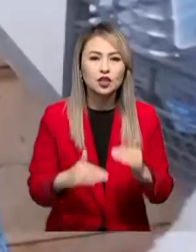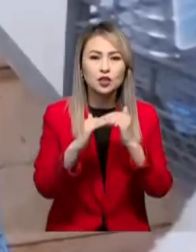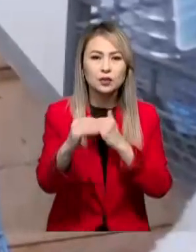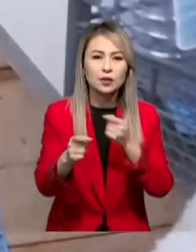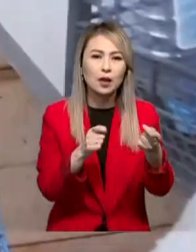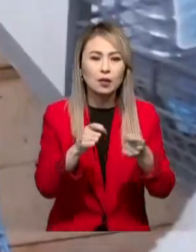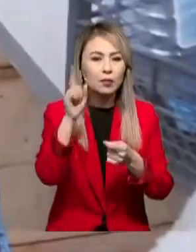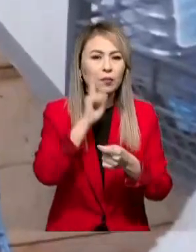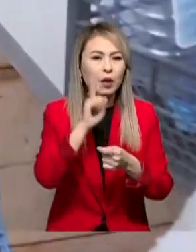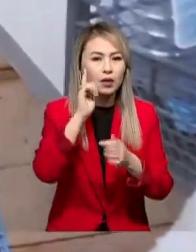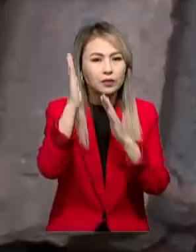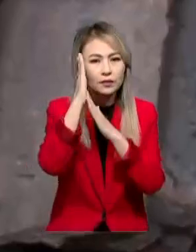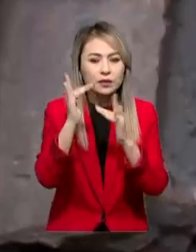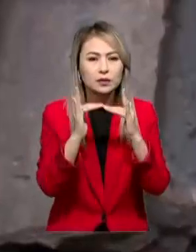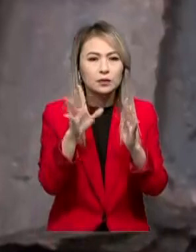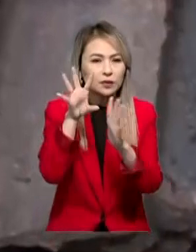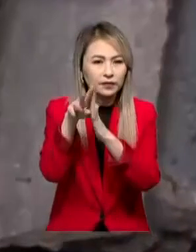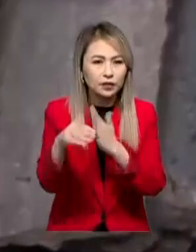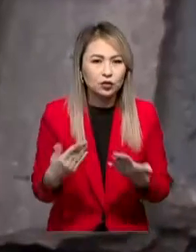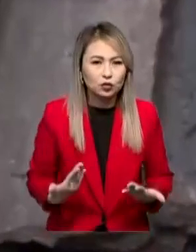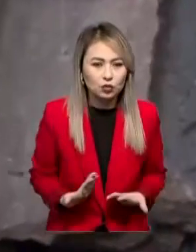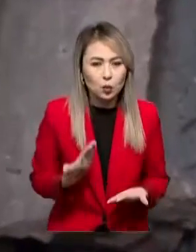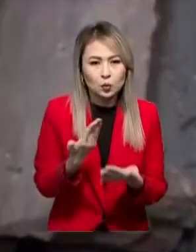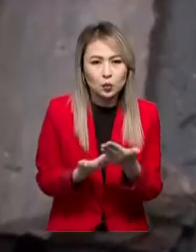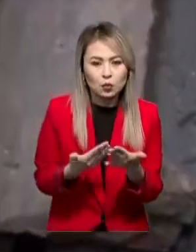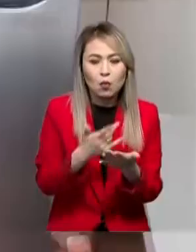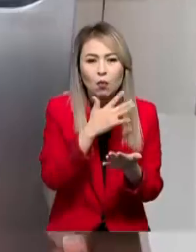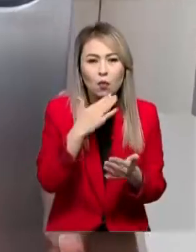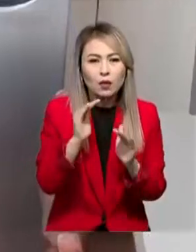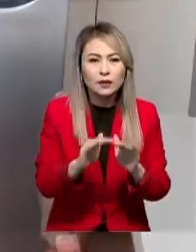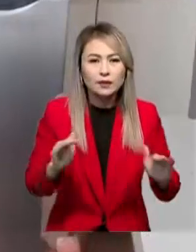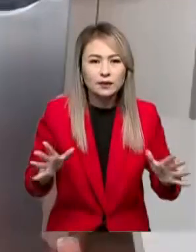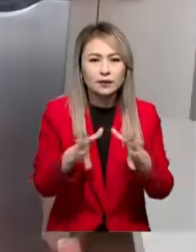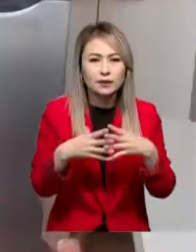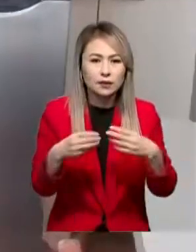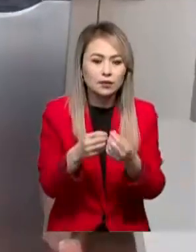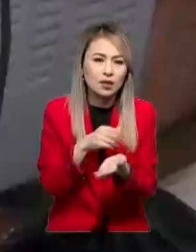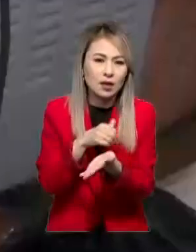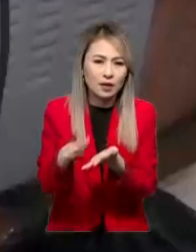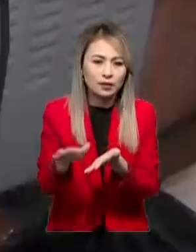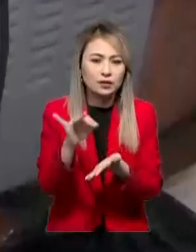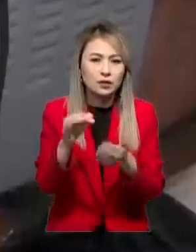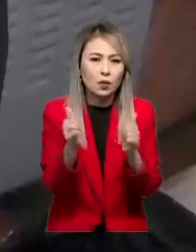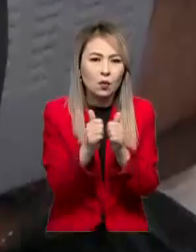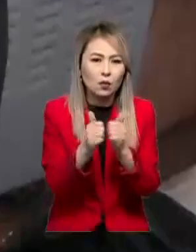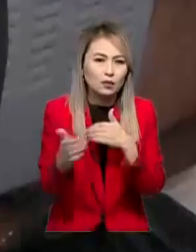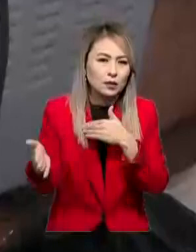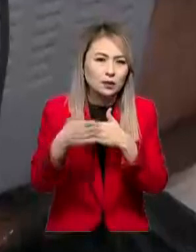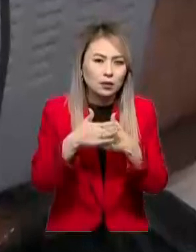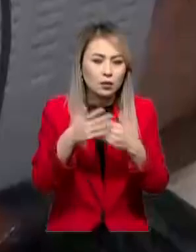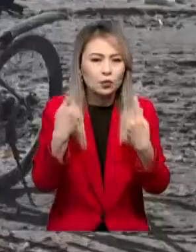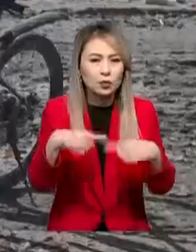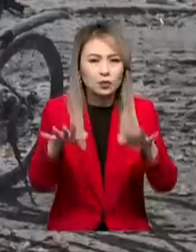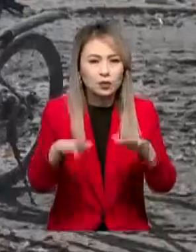әкімдік уақытша жатақханаға барып тұруға кеңес беріпті. Бірақ көпбалалы отбасы одан бас тартқан. Ал көршілері есігін жауып қалаға